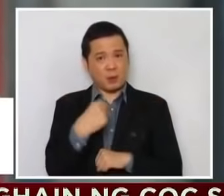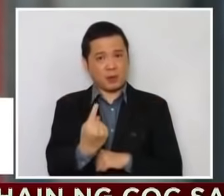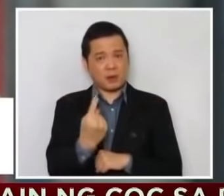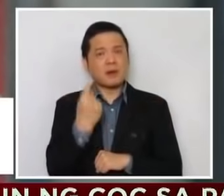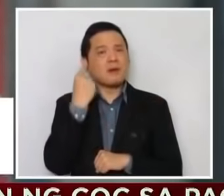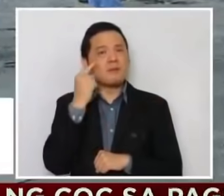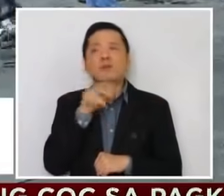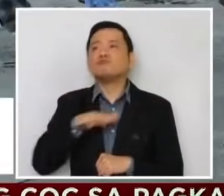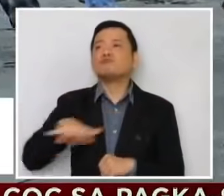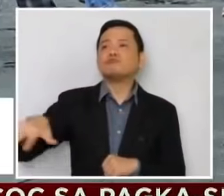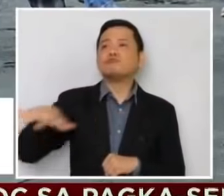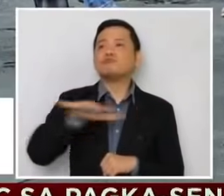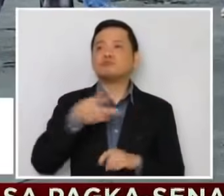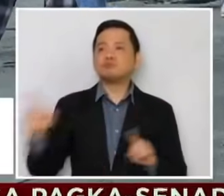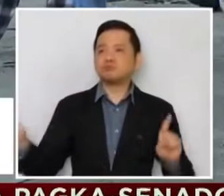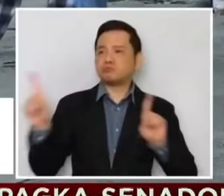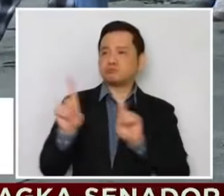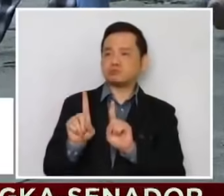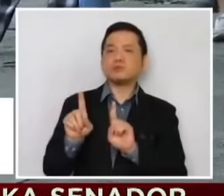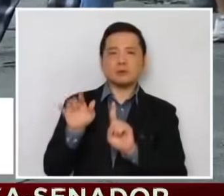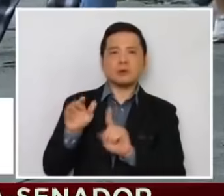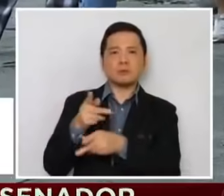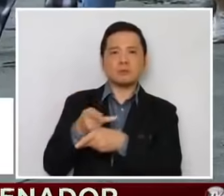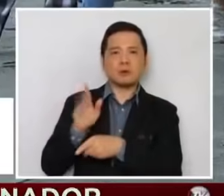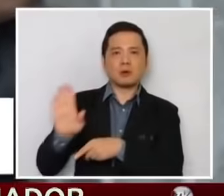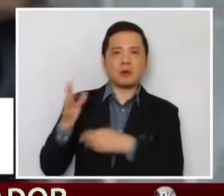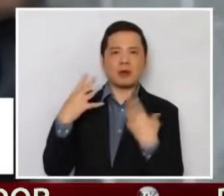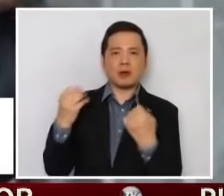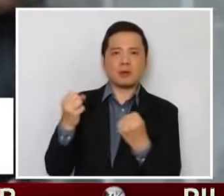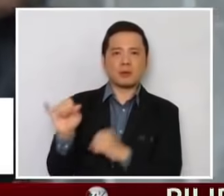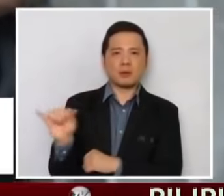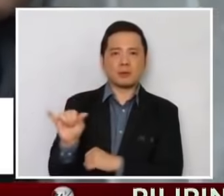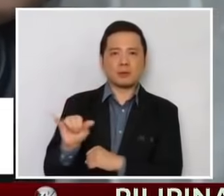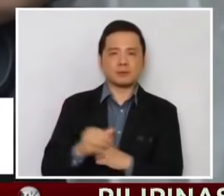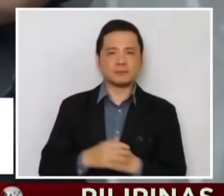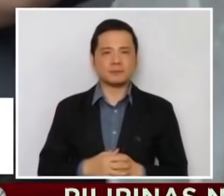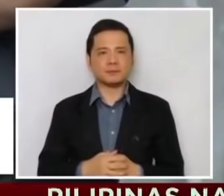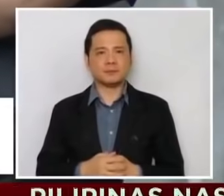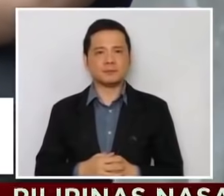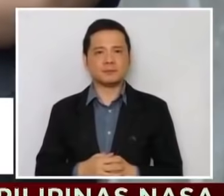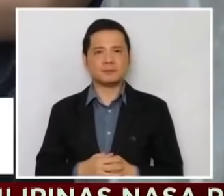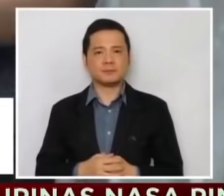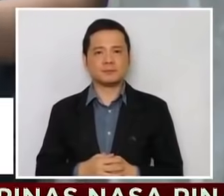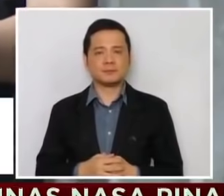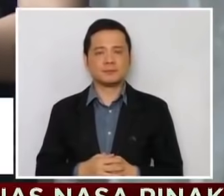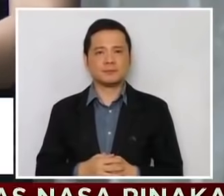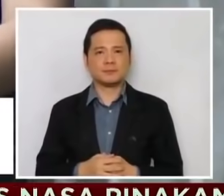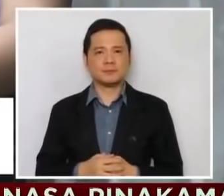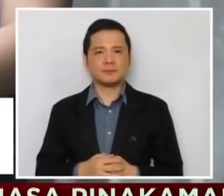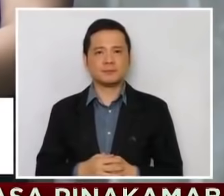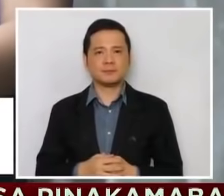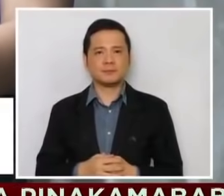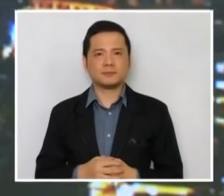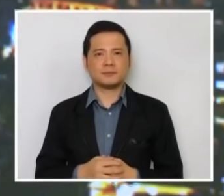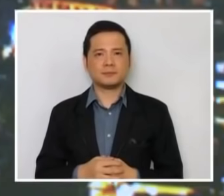mga nakakasalamuha. Rafael Bossano, ABS-CBN News.